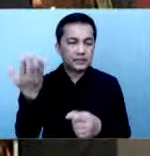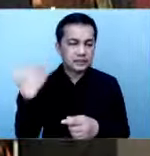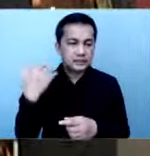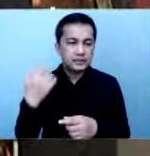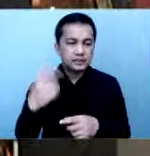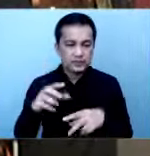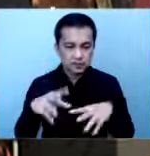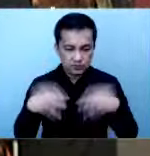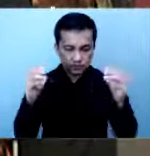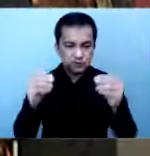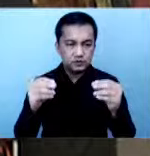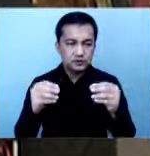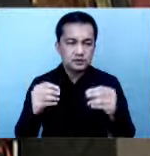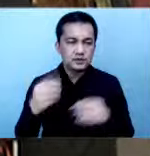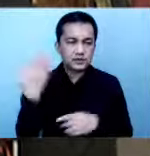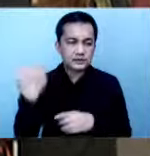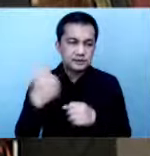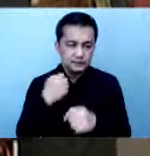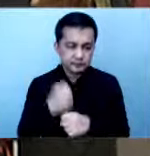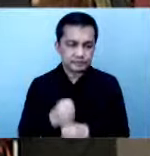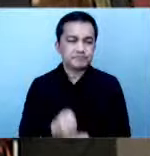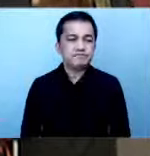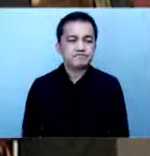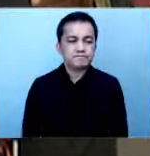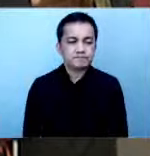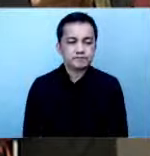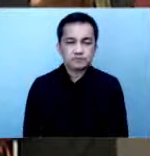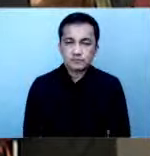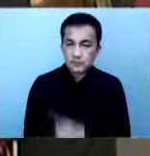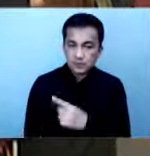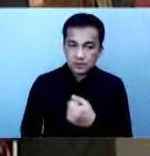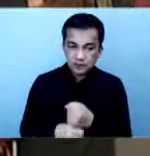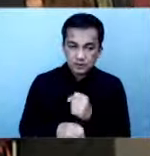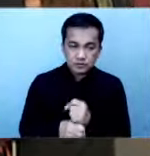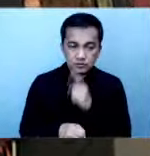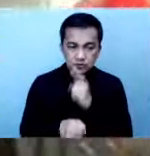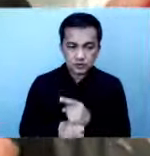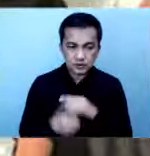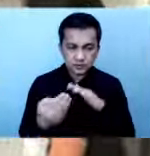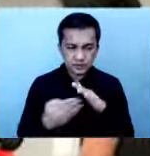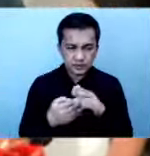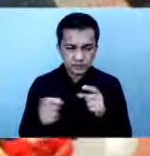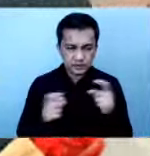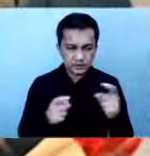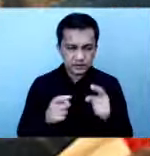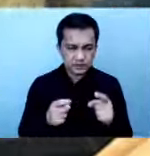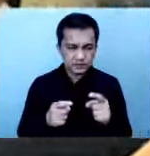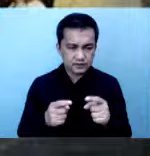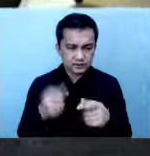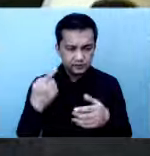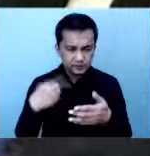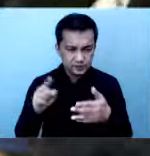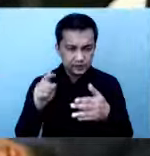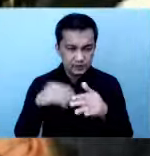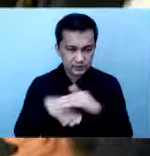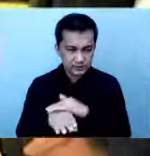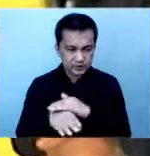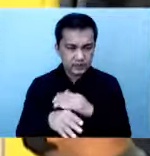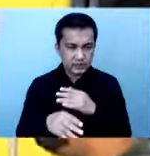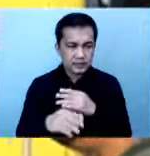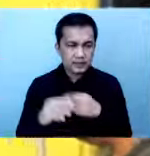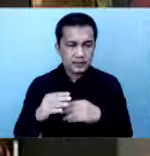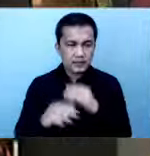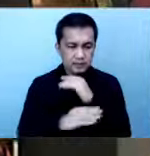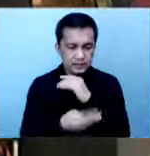outage noong isang taon. We made sure no that all the basic operations of our airport from check-in, baggage handling, no, lahat po